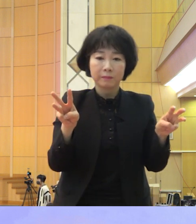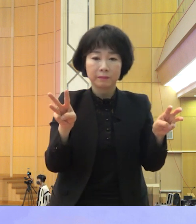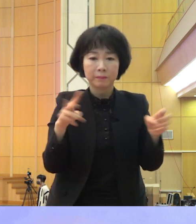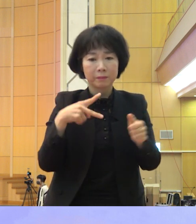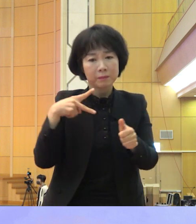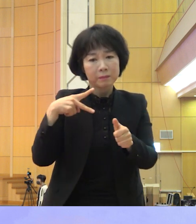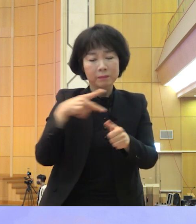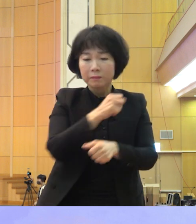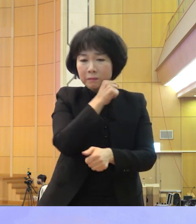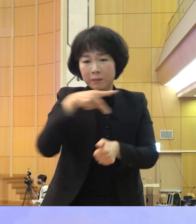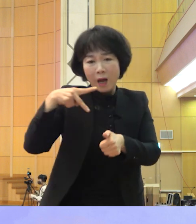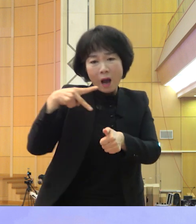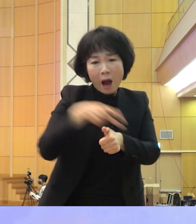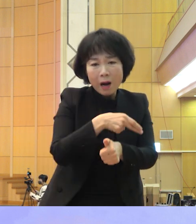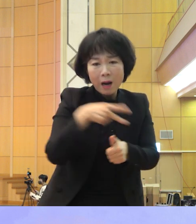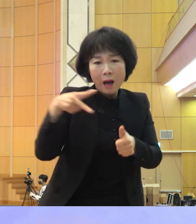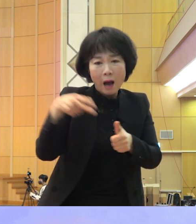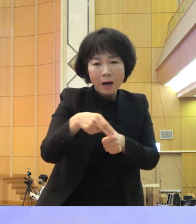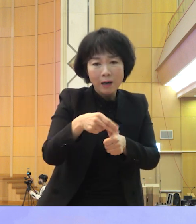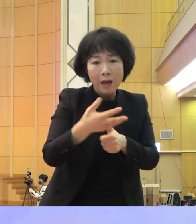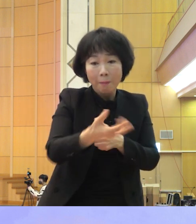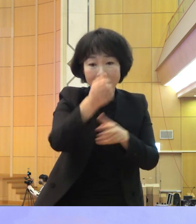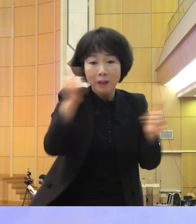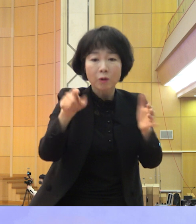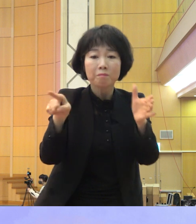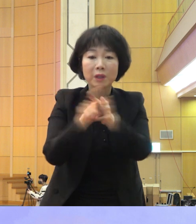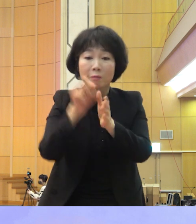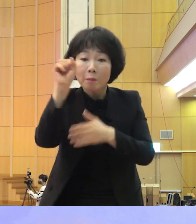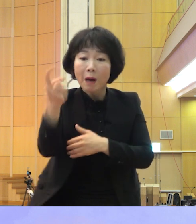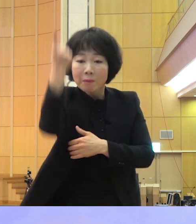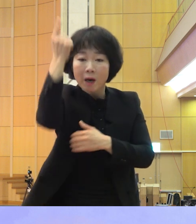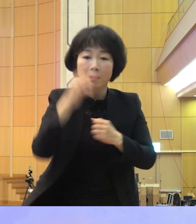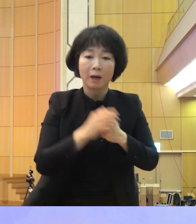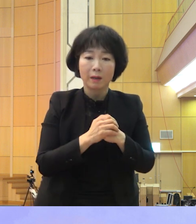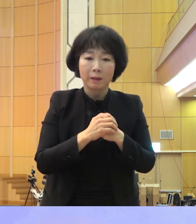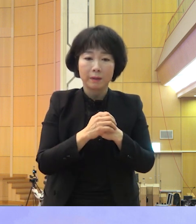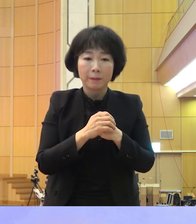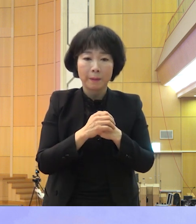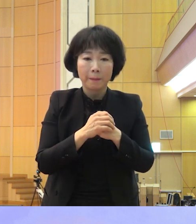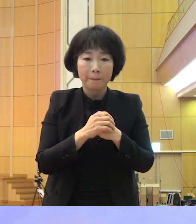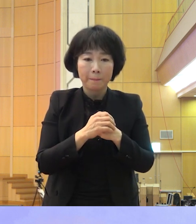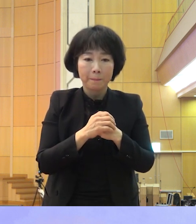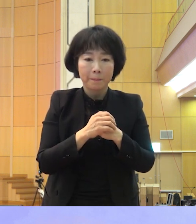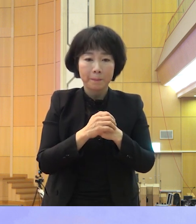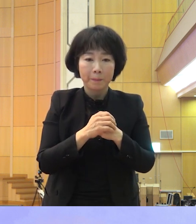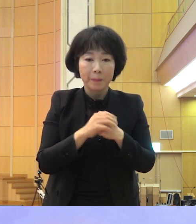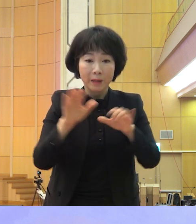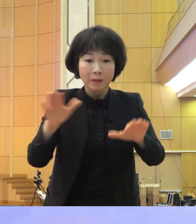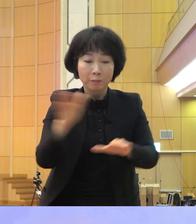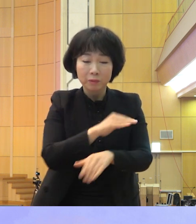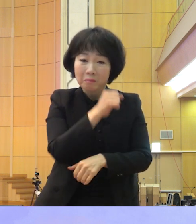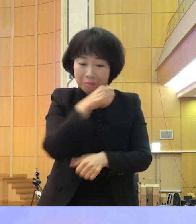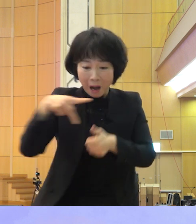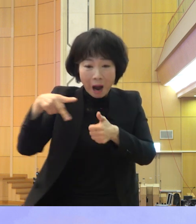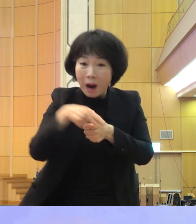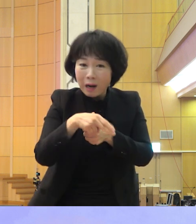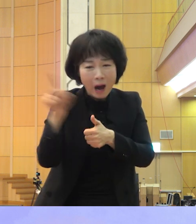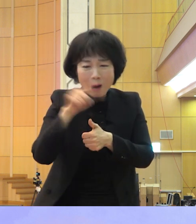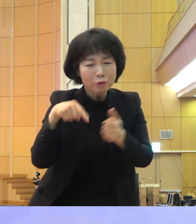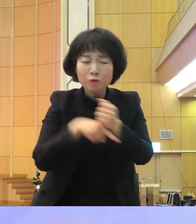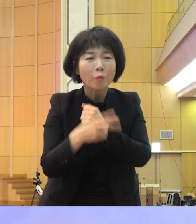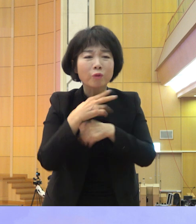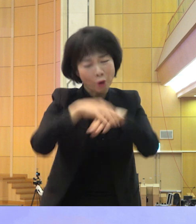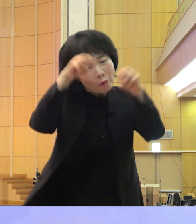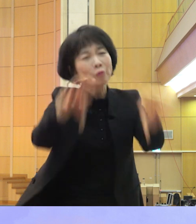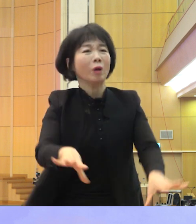할례자도 할례 받은 자라 하더라도 믿음으로 말미암아, 할례는 아무 이제 의미도 없고 효력이